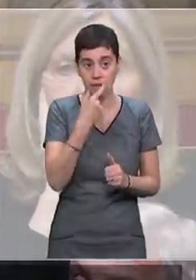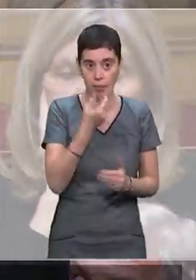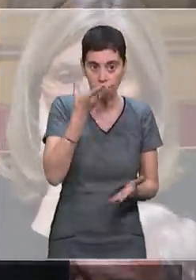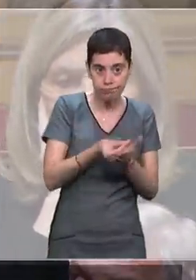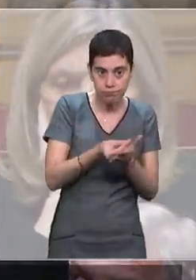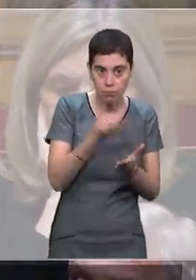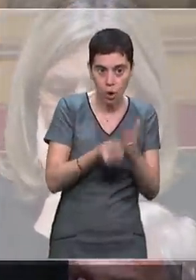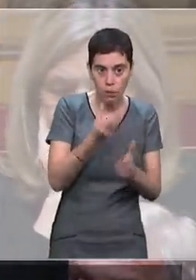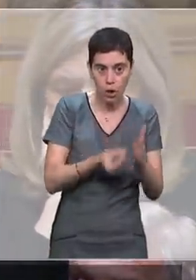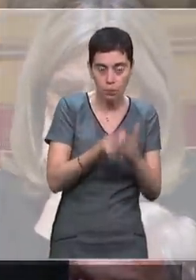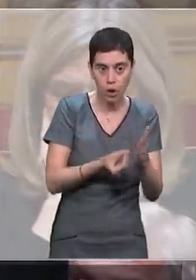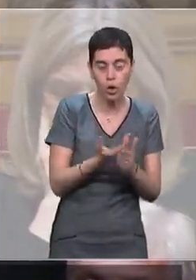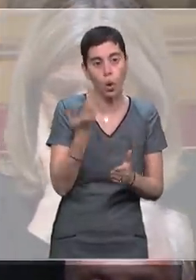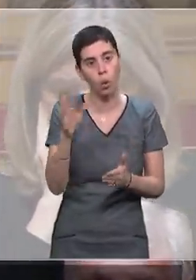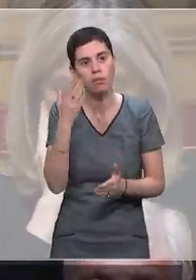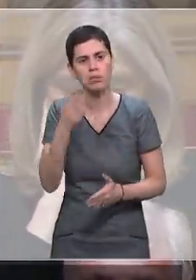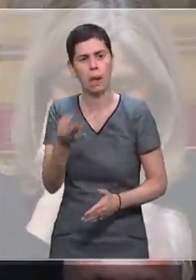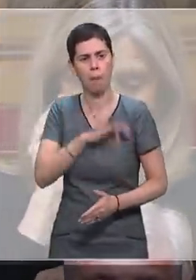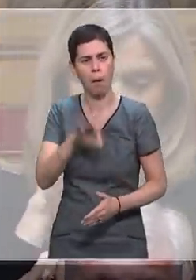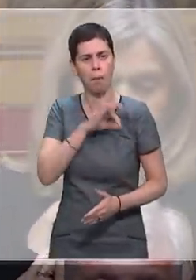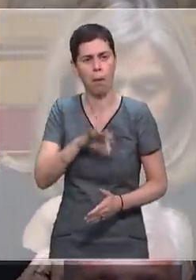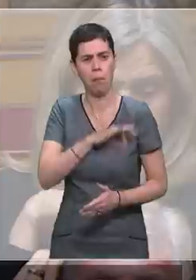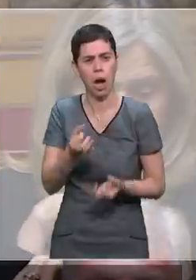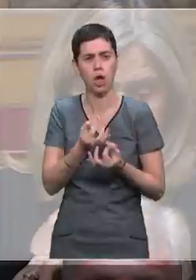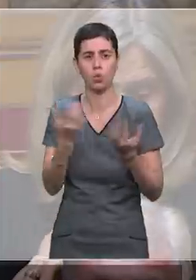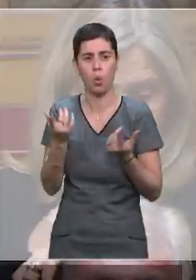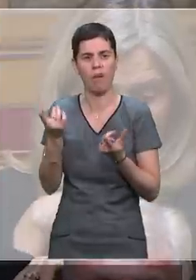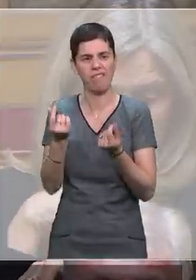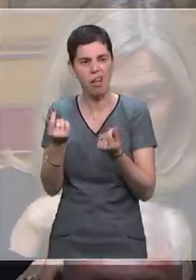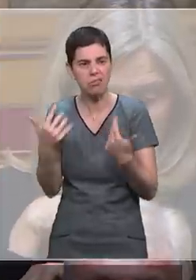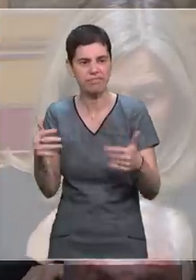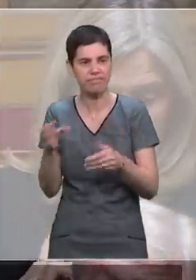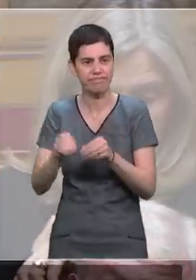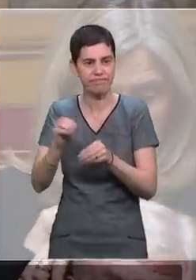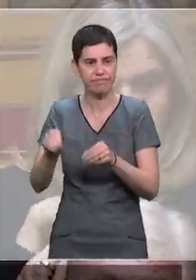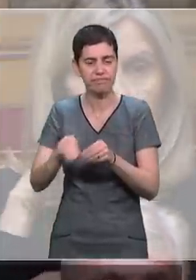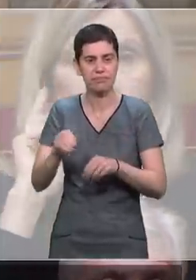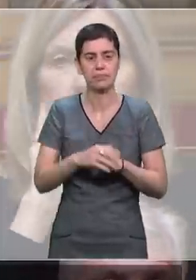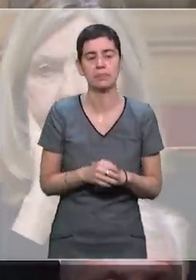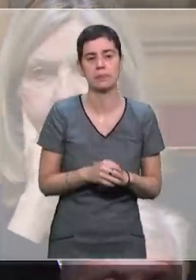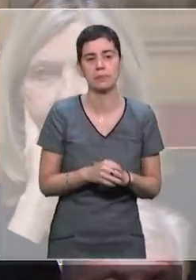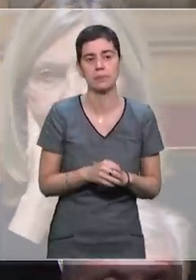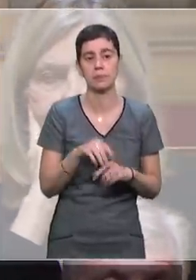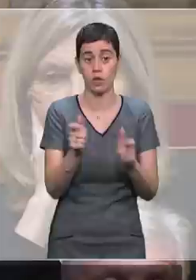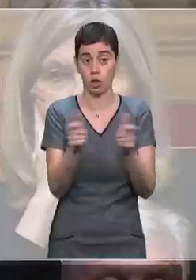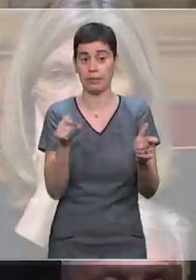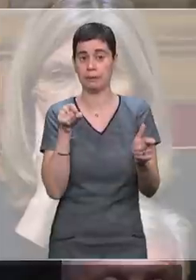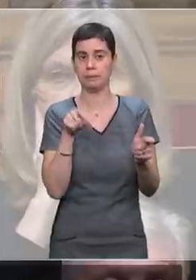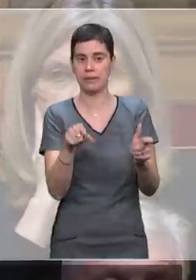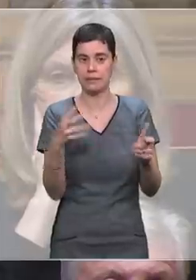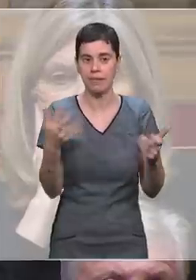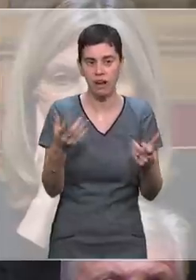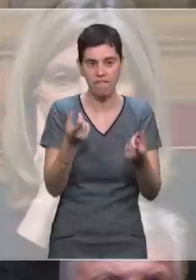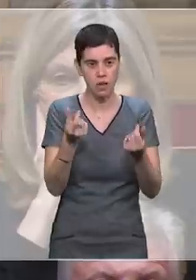d'une part, et les super-profits et logiques financières, d'autre part. Sanofi est en effet entré dans une logique